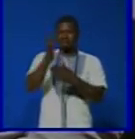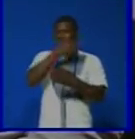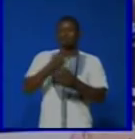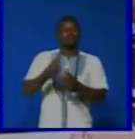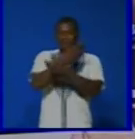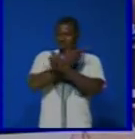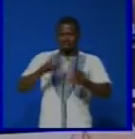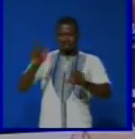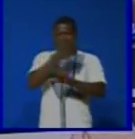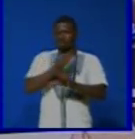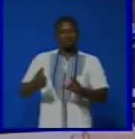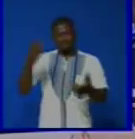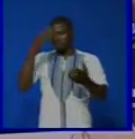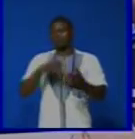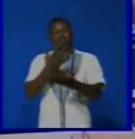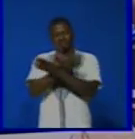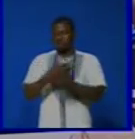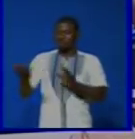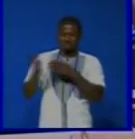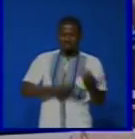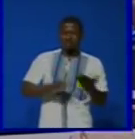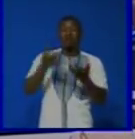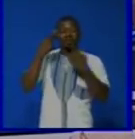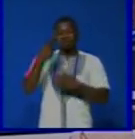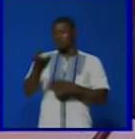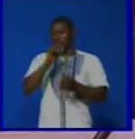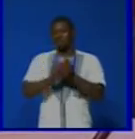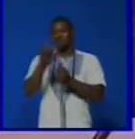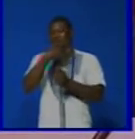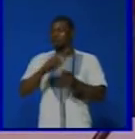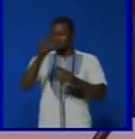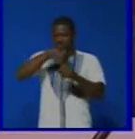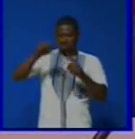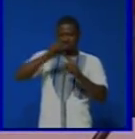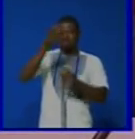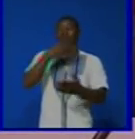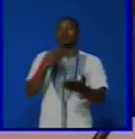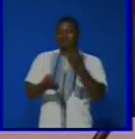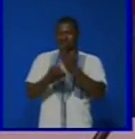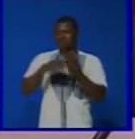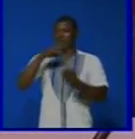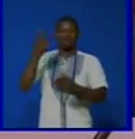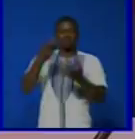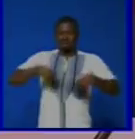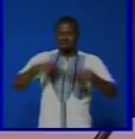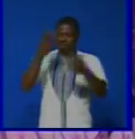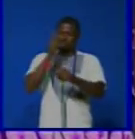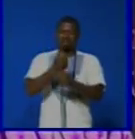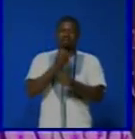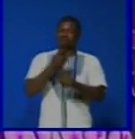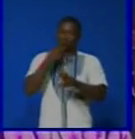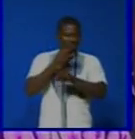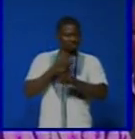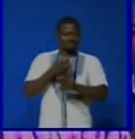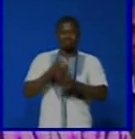des réalités socioculturelles et économiques qui rendent difficile leur application au Burkina Faso. Vous voyez, par exemple, la question